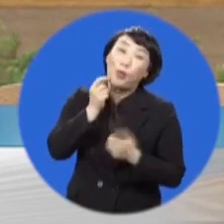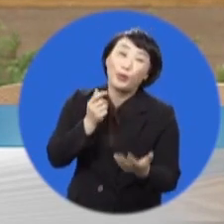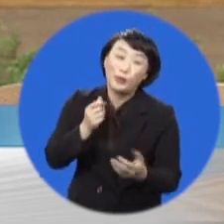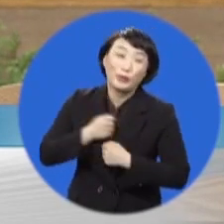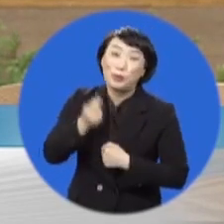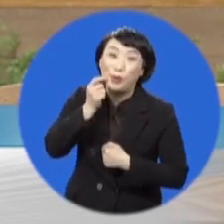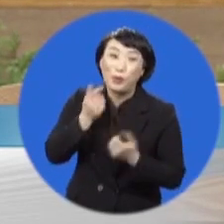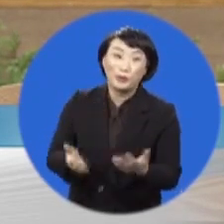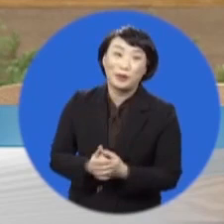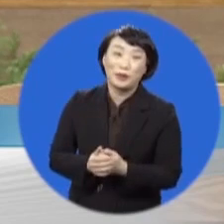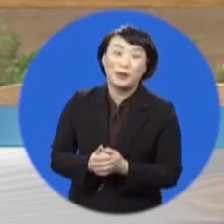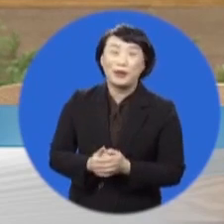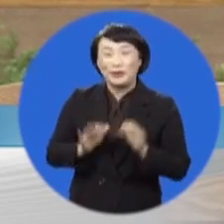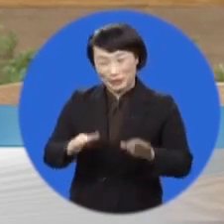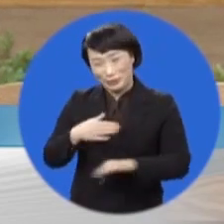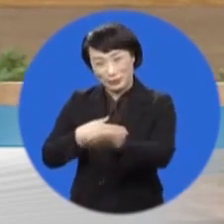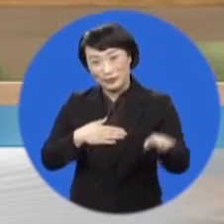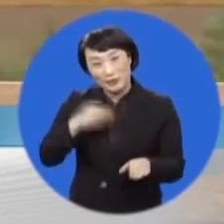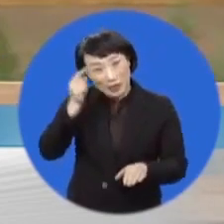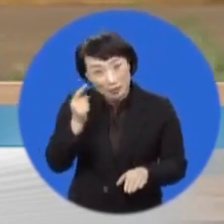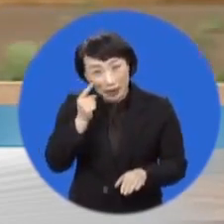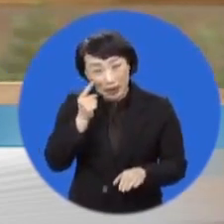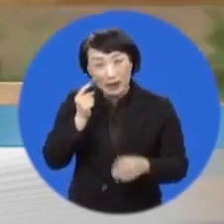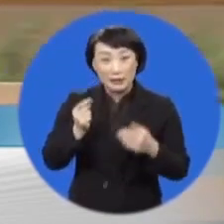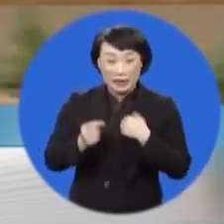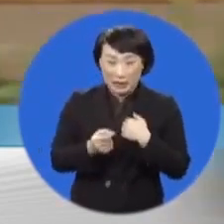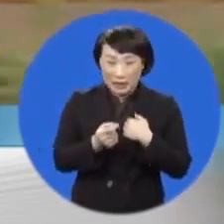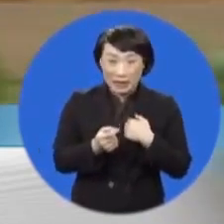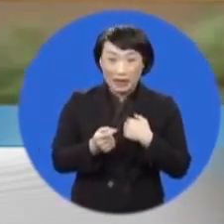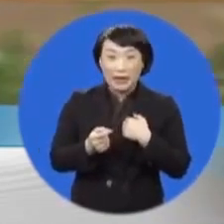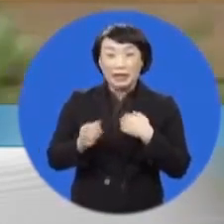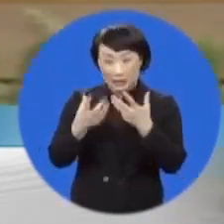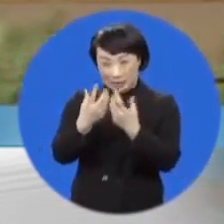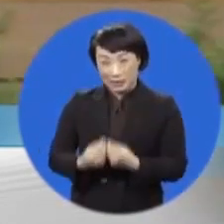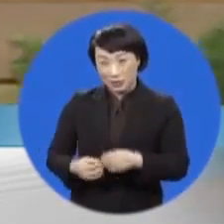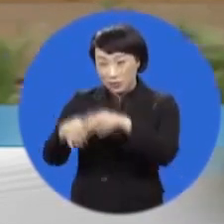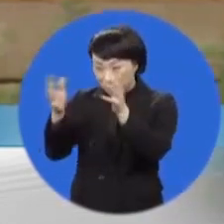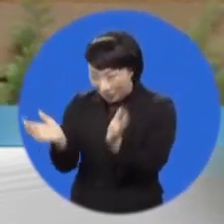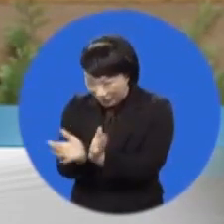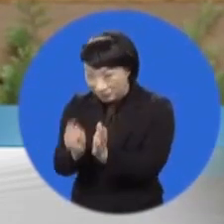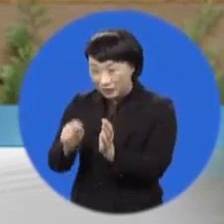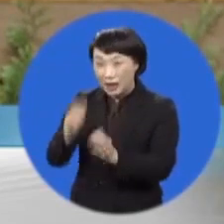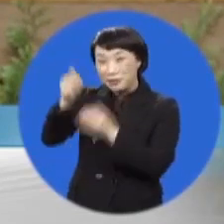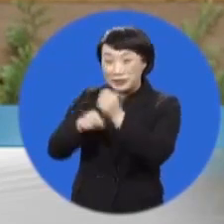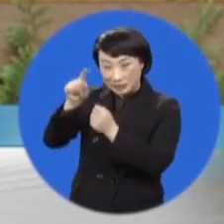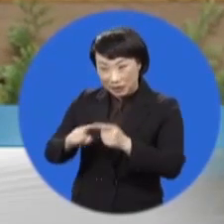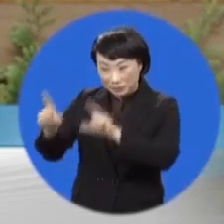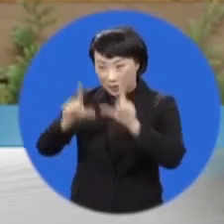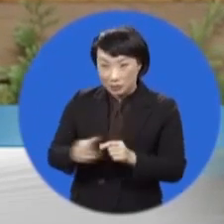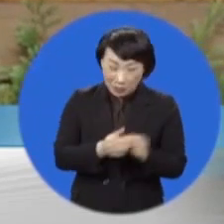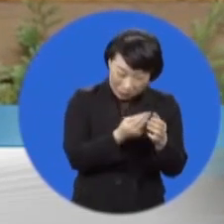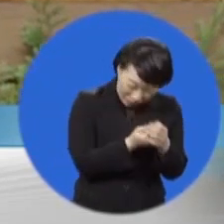없잖아요 우리는 요 보세요 내가 욕망 품 내가 낳은 좆대로 살 뭐